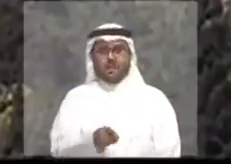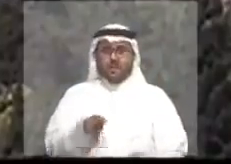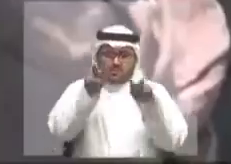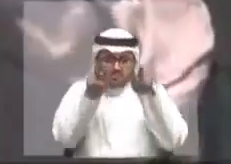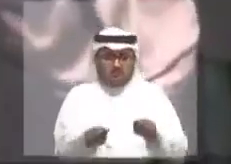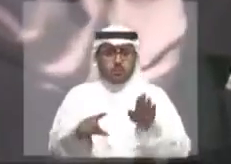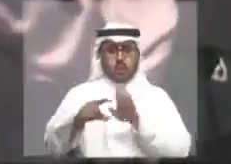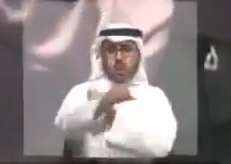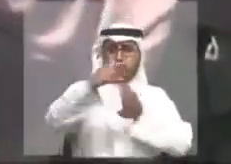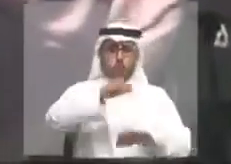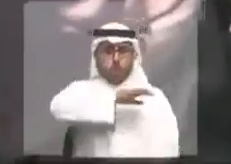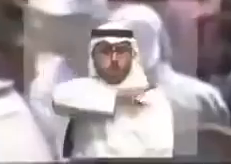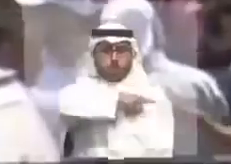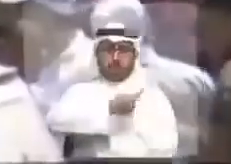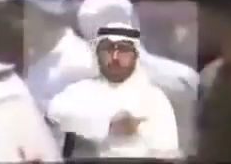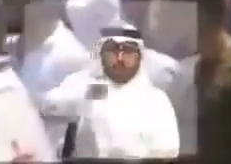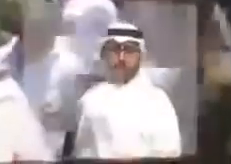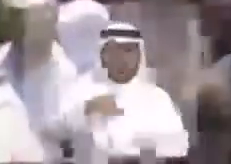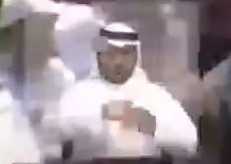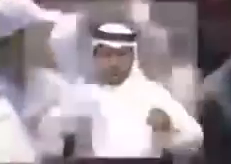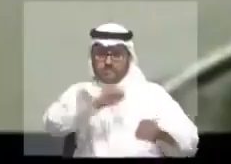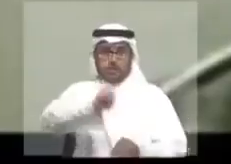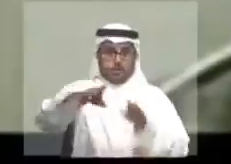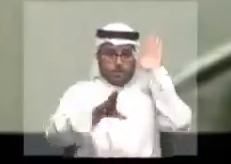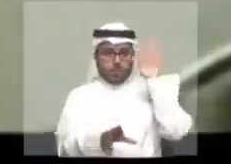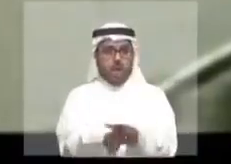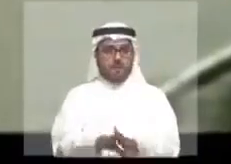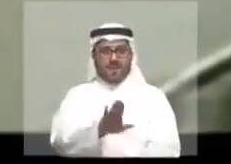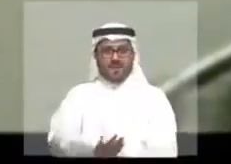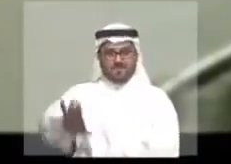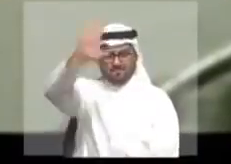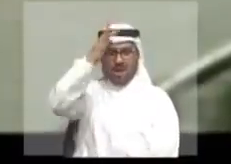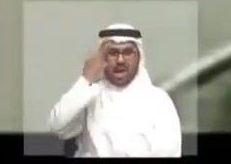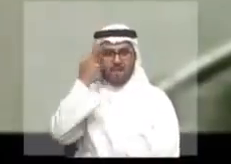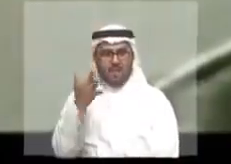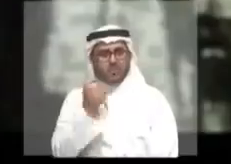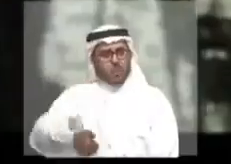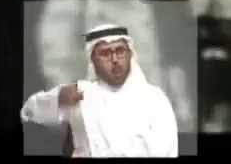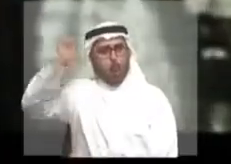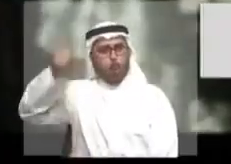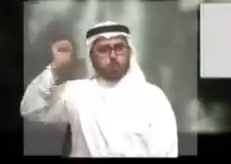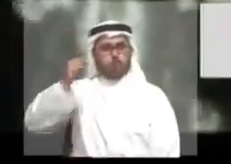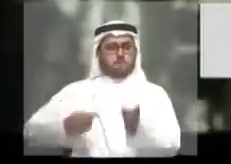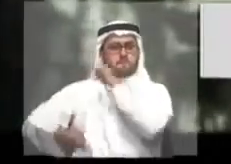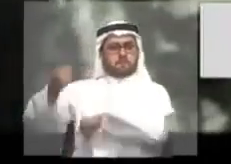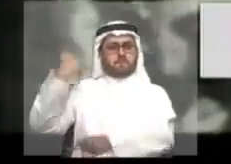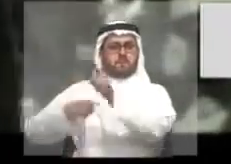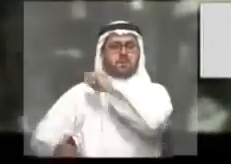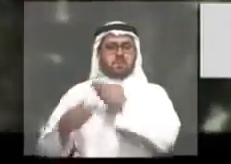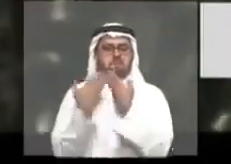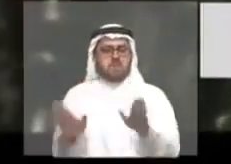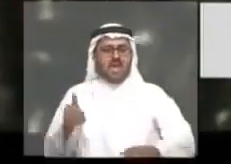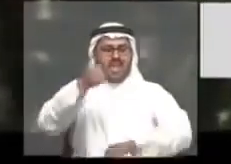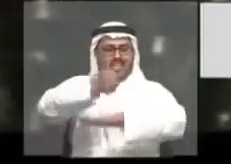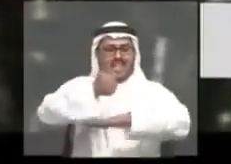من القضية الفلسطينية لا يمكن الحياد عنه، ذلك هو ما تبنته المملكة العربية السعودية منذ